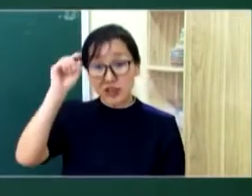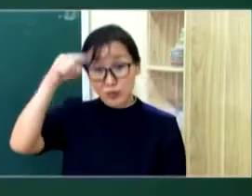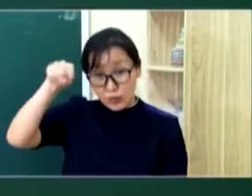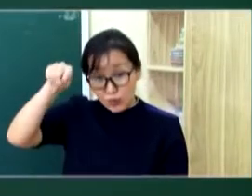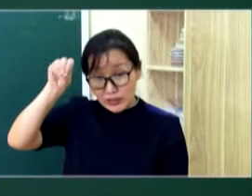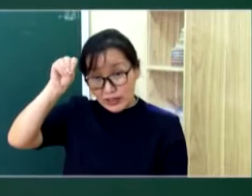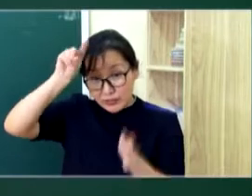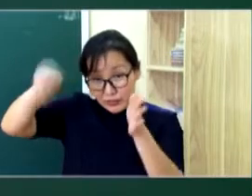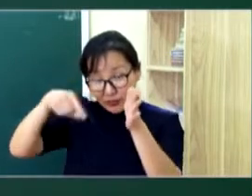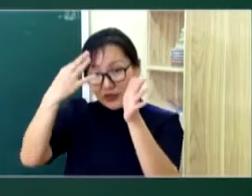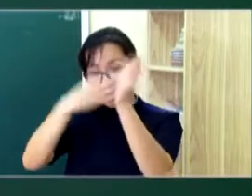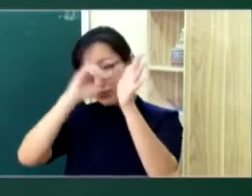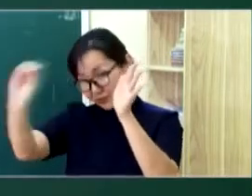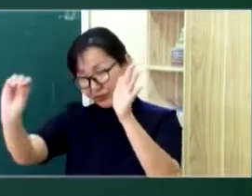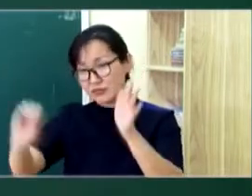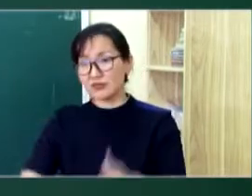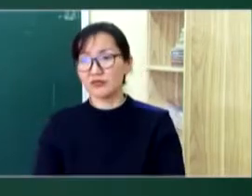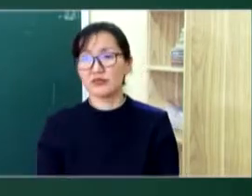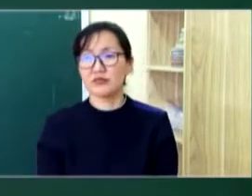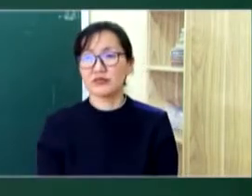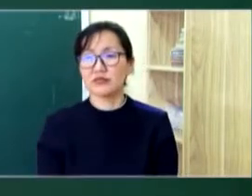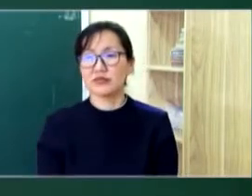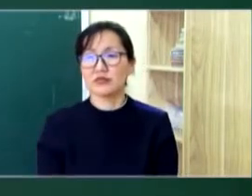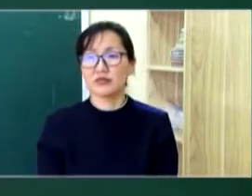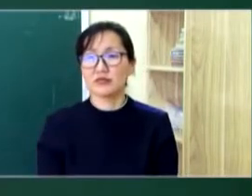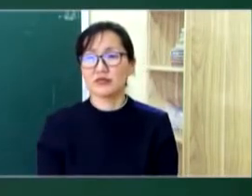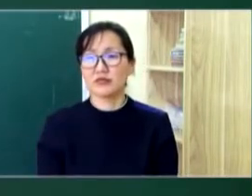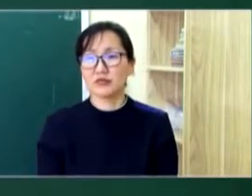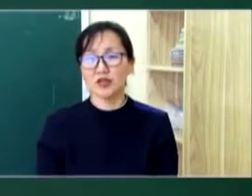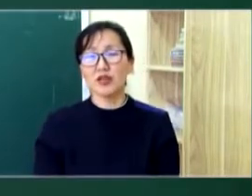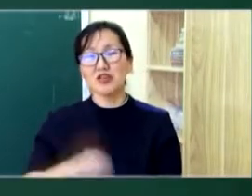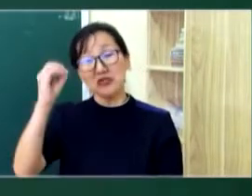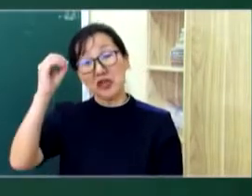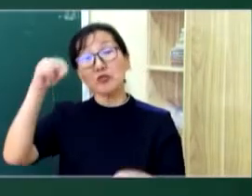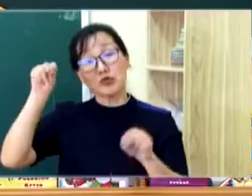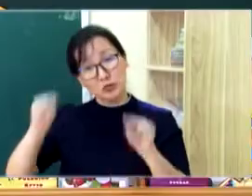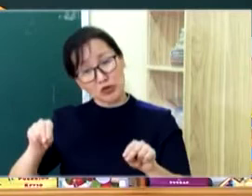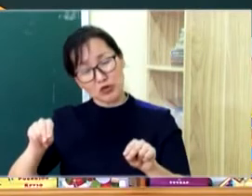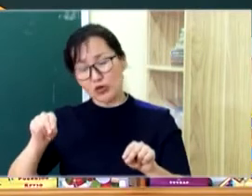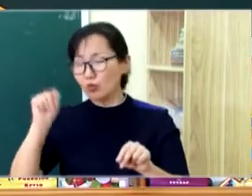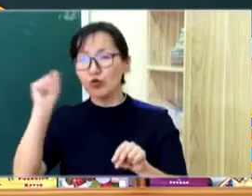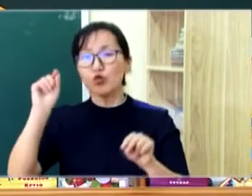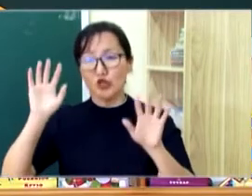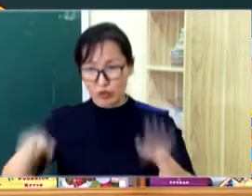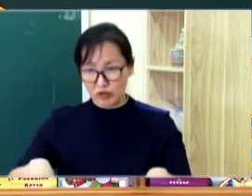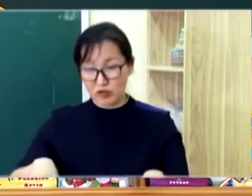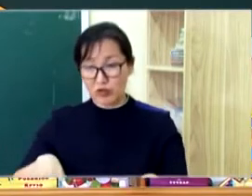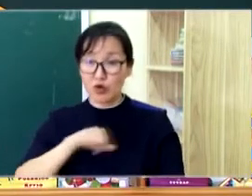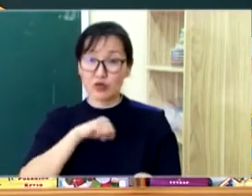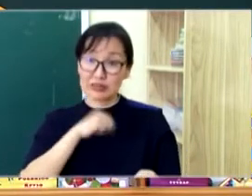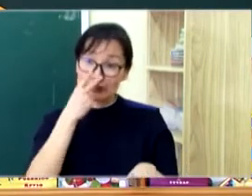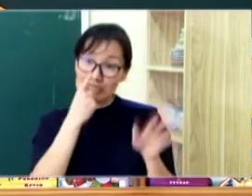байх юм бол тэр цэгийг бичгүү орхиж болдог. Хэрвээ бичсэн тохиолдолд дарчиж болдог. Тэгэхээр тэрнийг байхгүй гэж үзэх юм бол 1